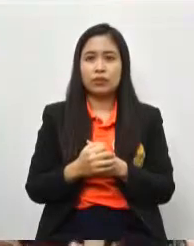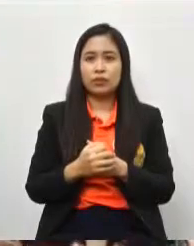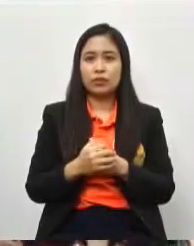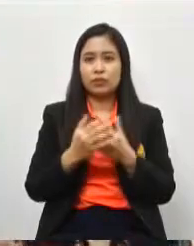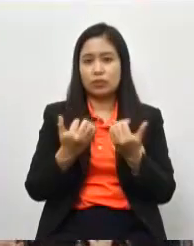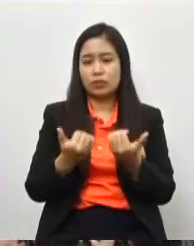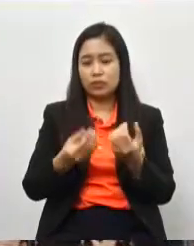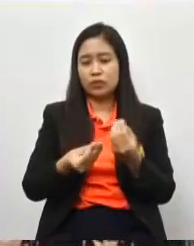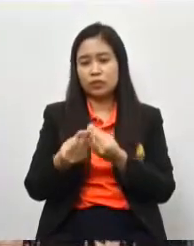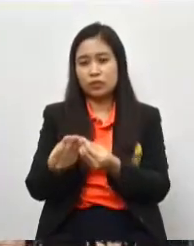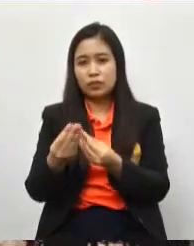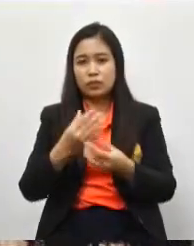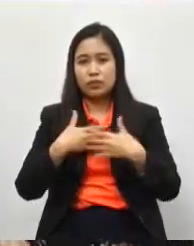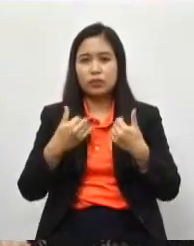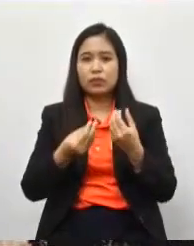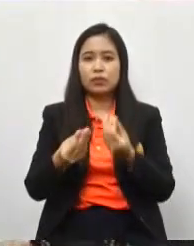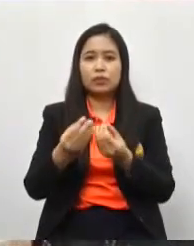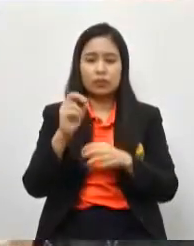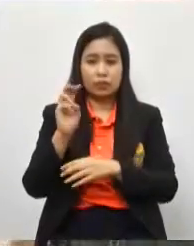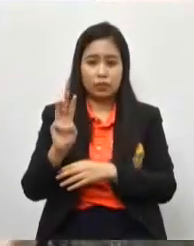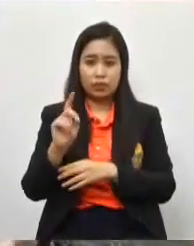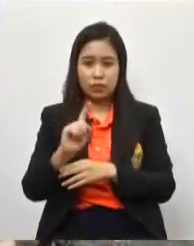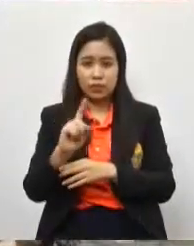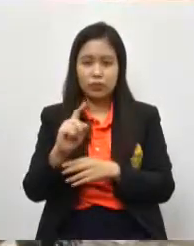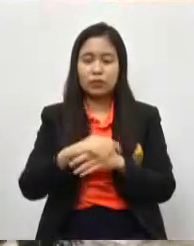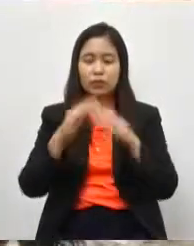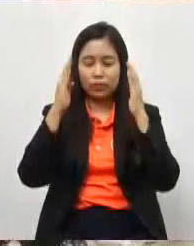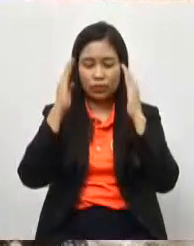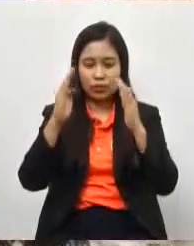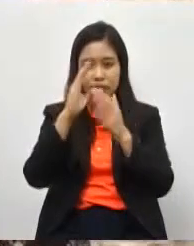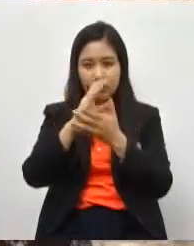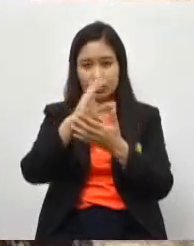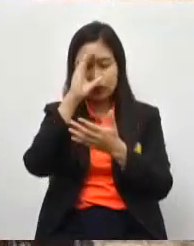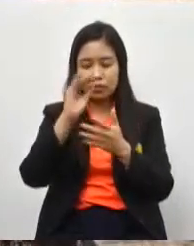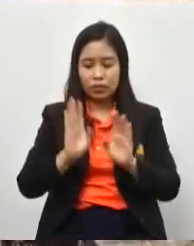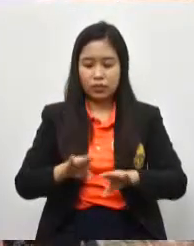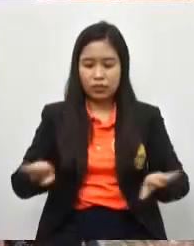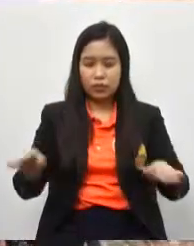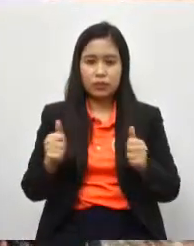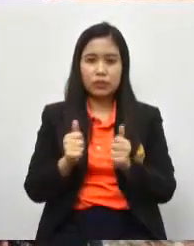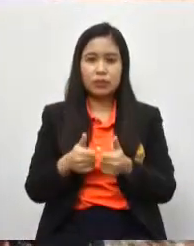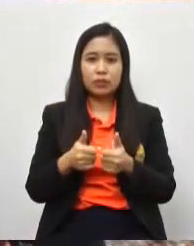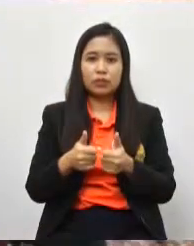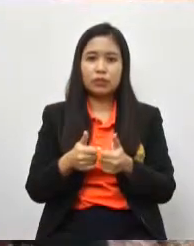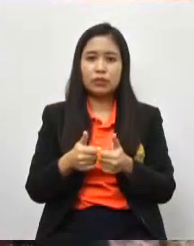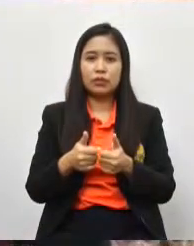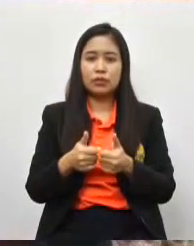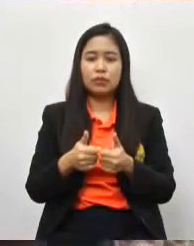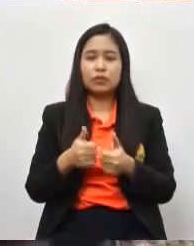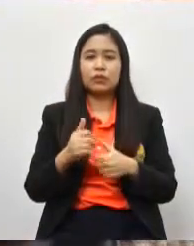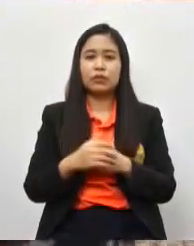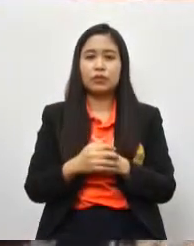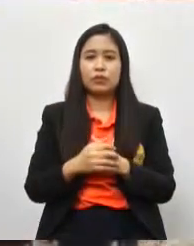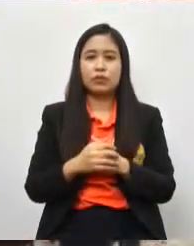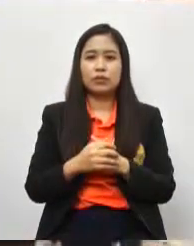น้องๆขอสัญญาว่าจะตั้งใจเรียนและเป็นเด็กดีเผื่อวันข้างหน้าจะ